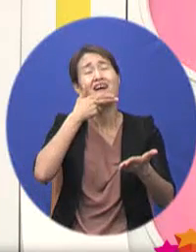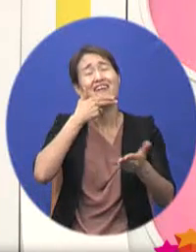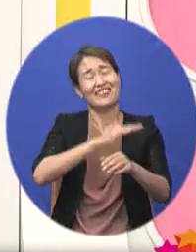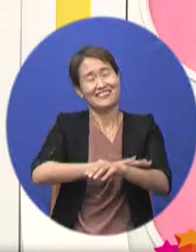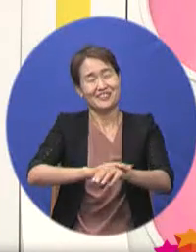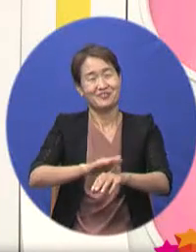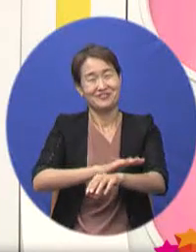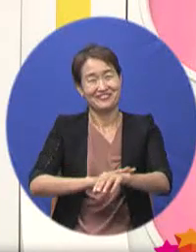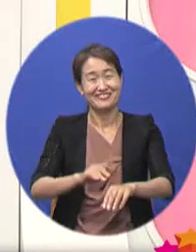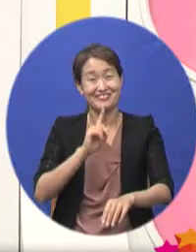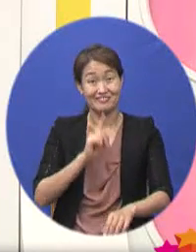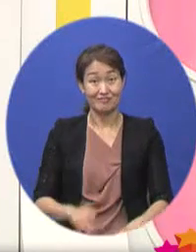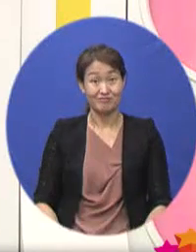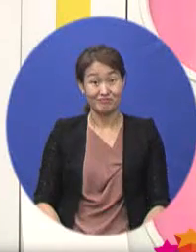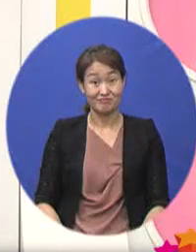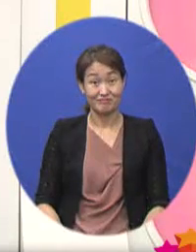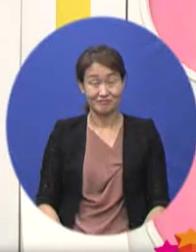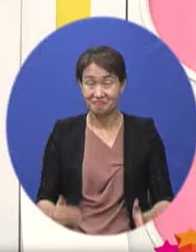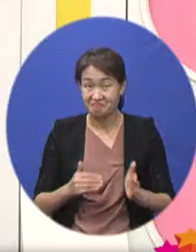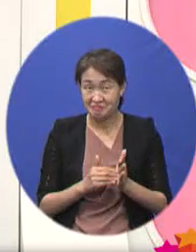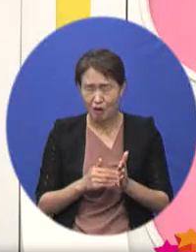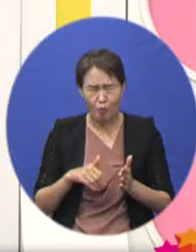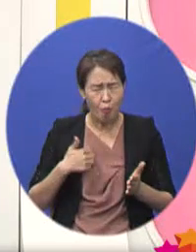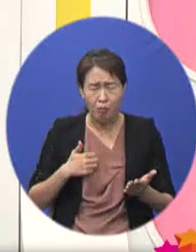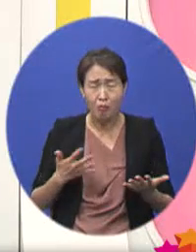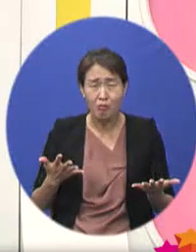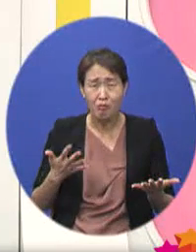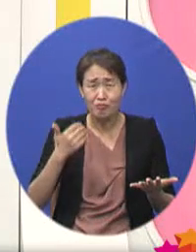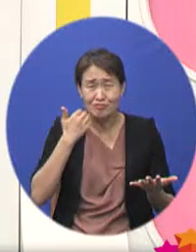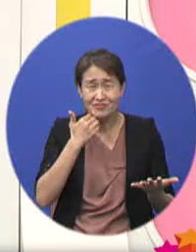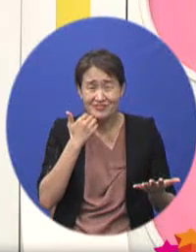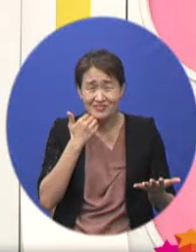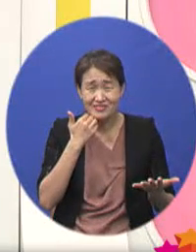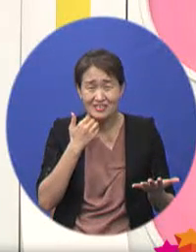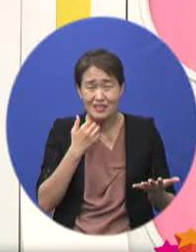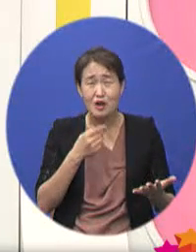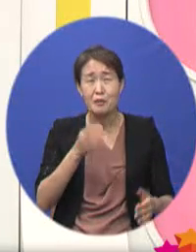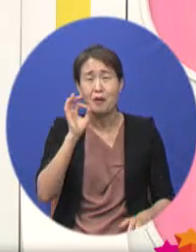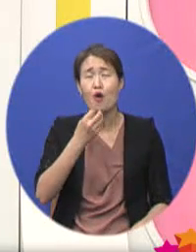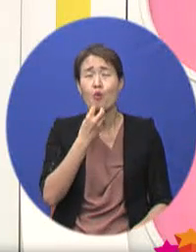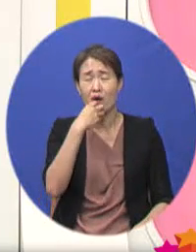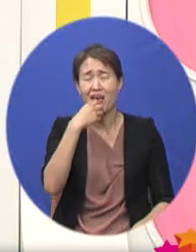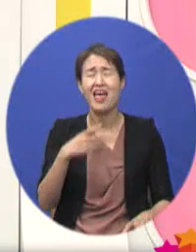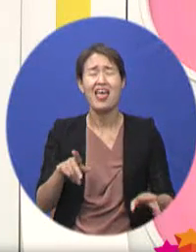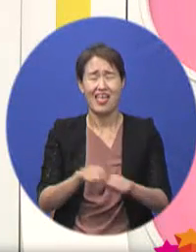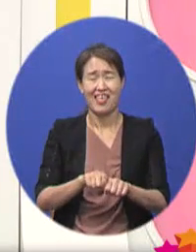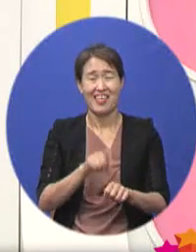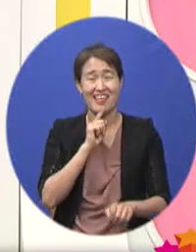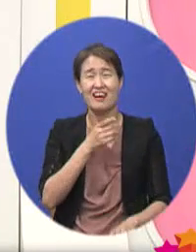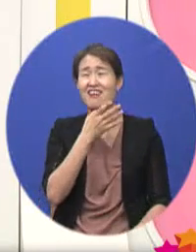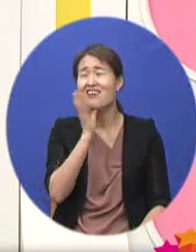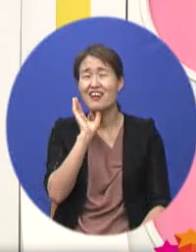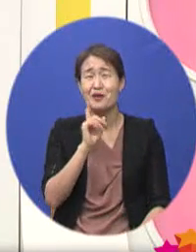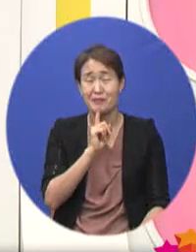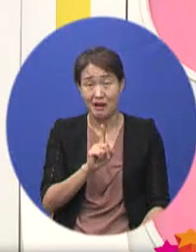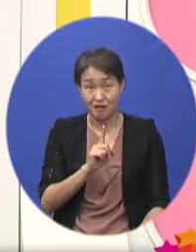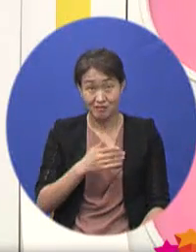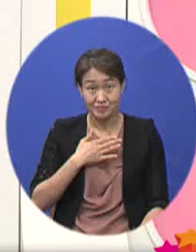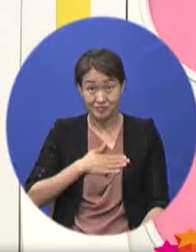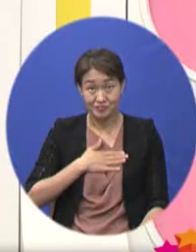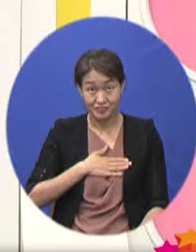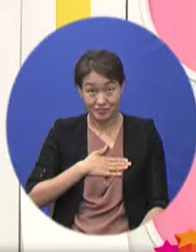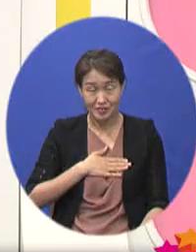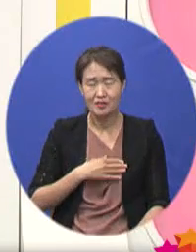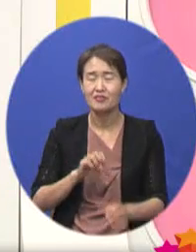합니다. 여기까지 얘기했는데 모르시는 분 계실 텐데요. 늙은 오이 하면 다 아실 것 같습니다. 자, 늙은 오이라고도